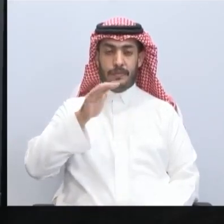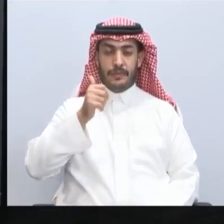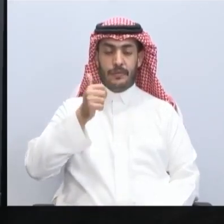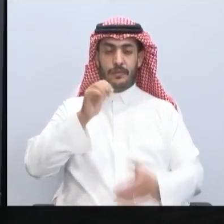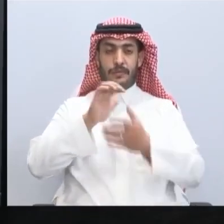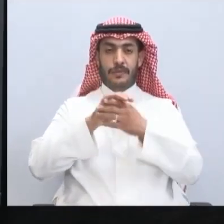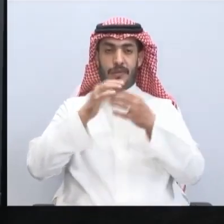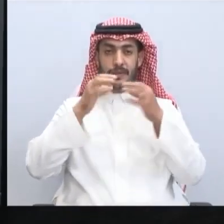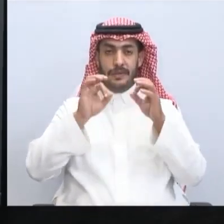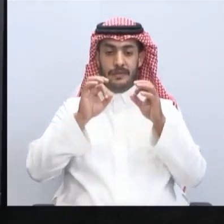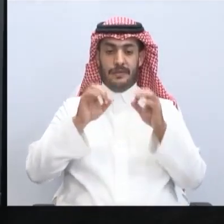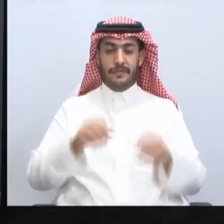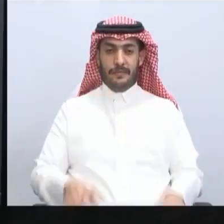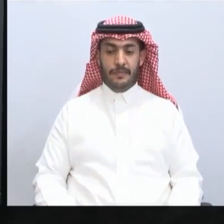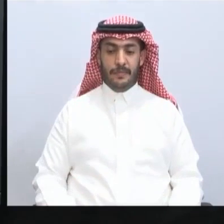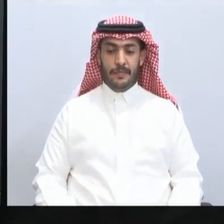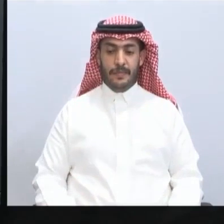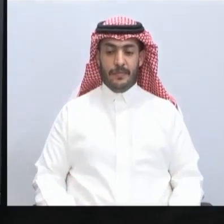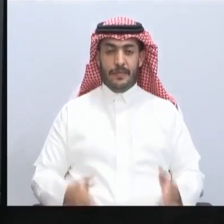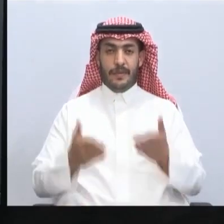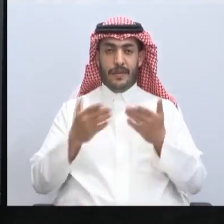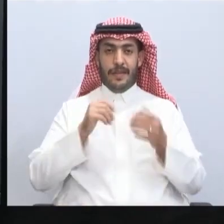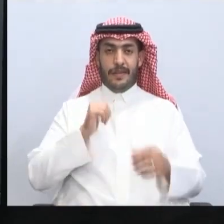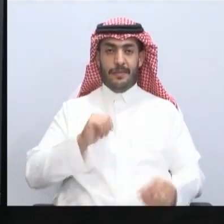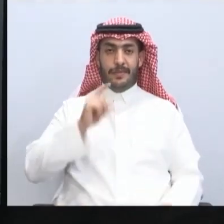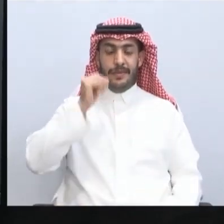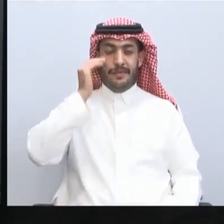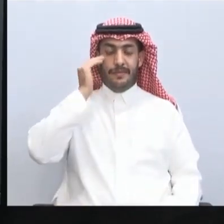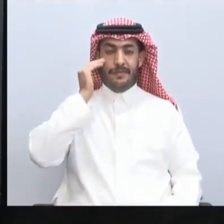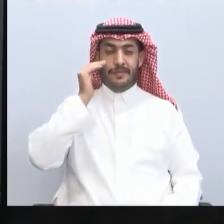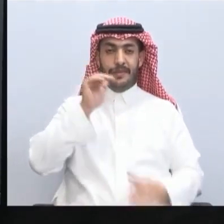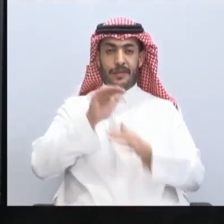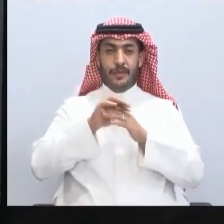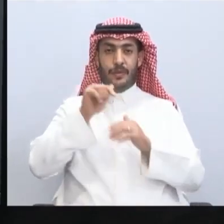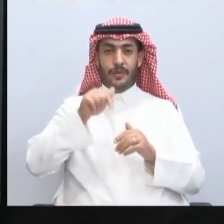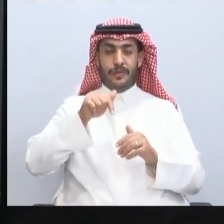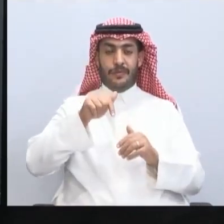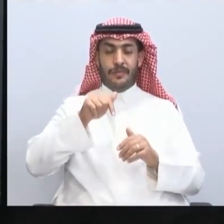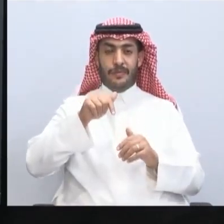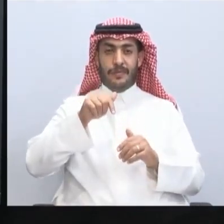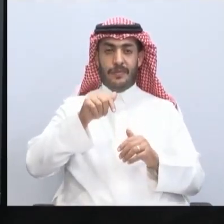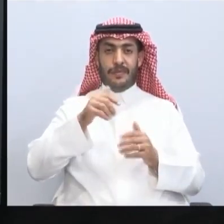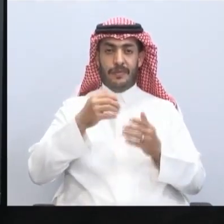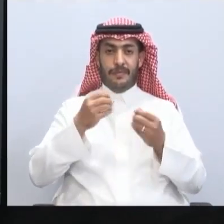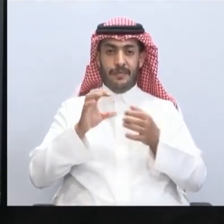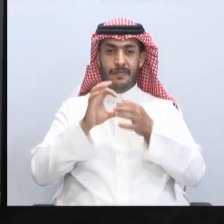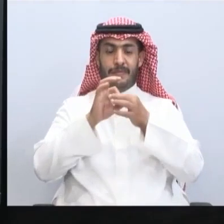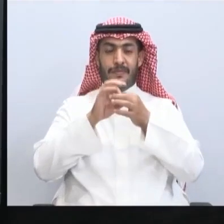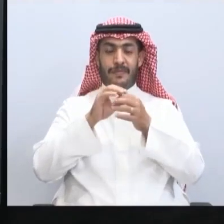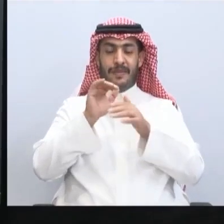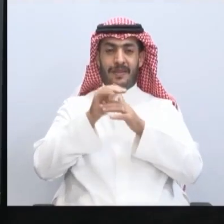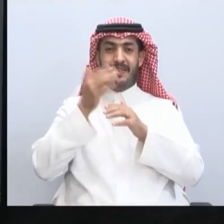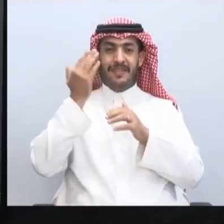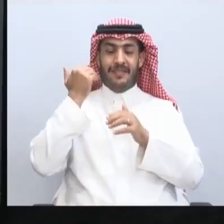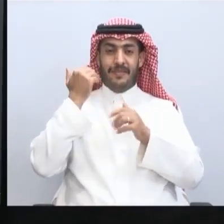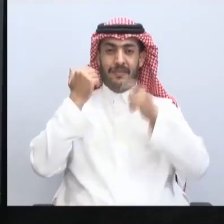اله وصحبه اجمعين اهلا بكم ابنائي وبنات الطلاب في درسنا لهذا اليوم وه امتداد وارتباط